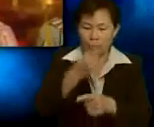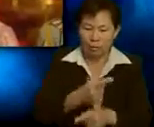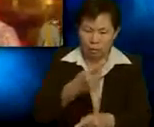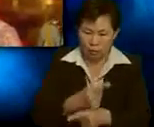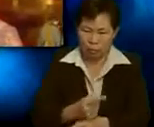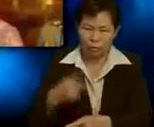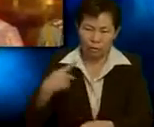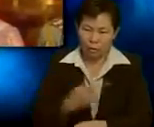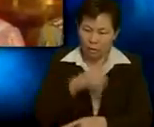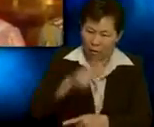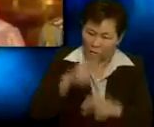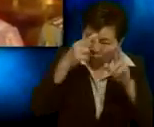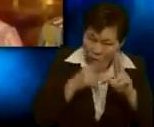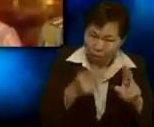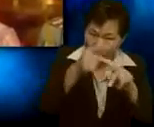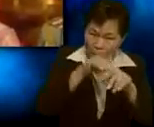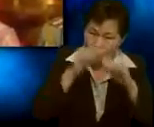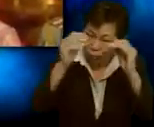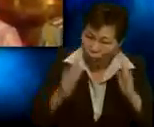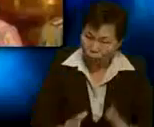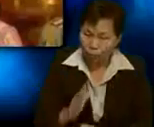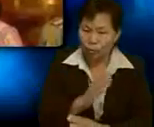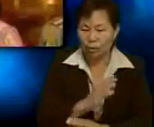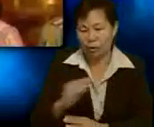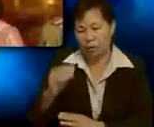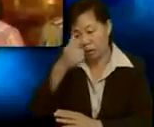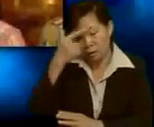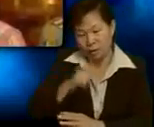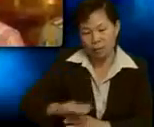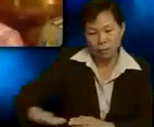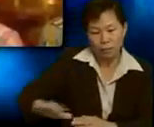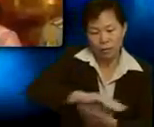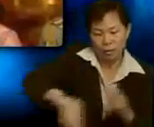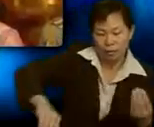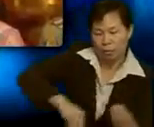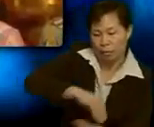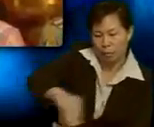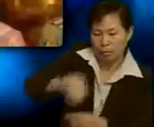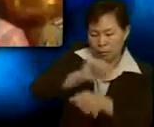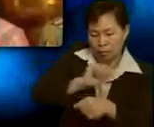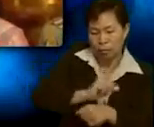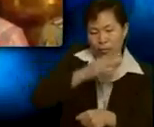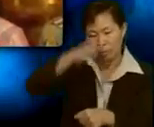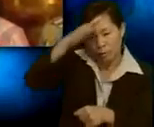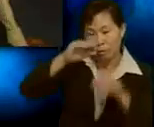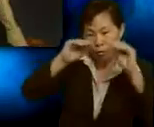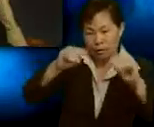Isabel. Kita seharusnya berasa hormat kepada guru-guru kerana mereka mengambil alih tugas ibu bapa untuk mendidik